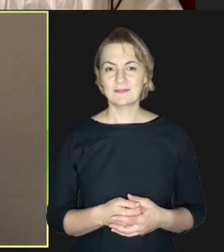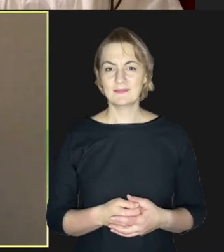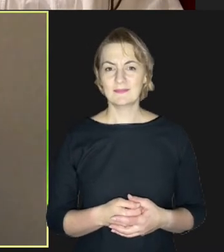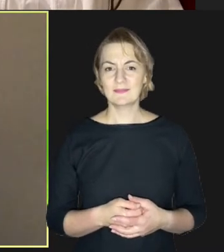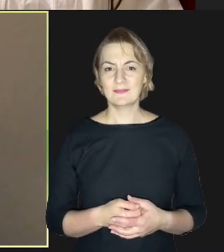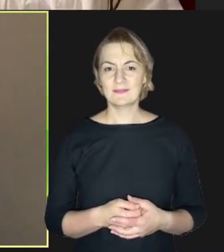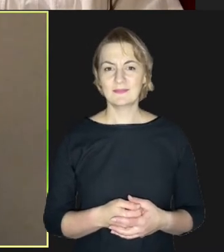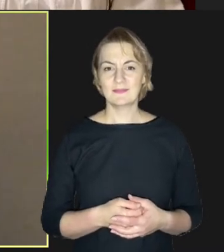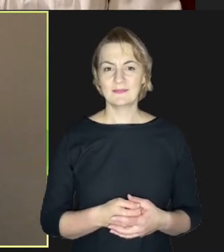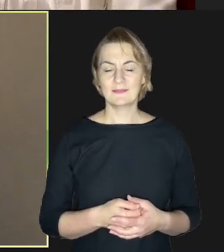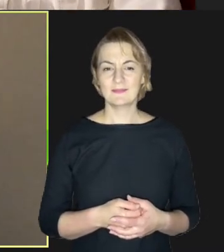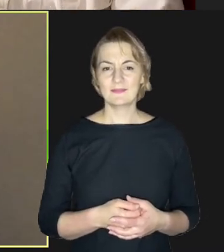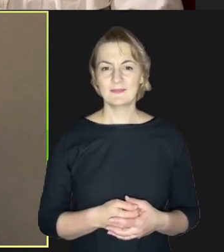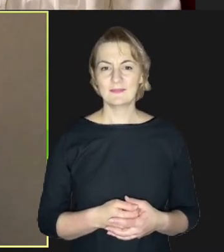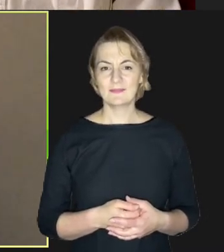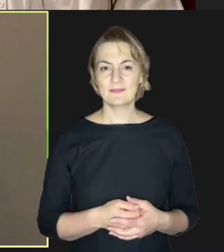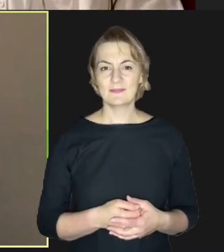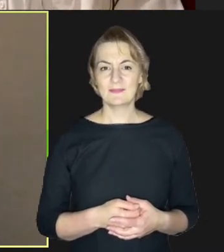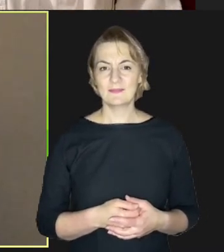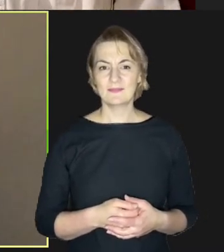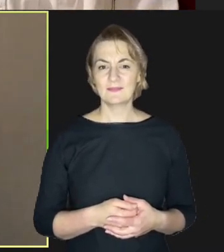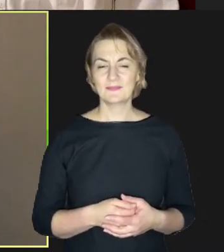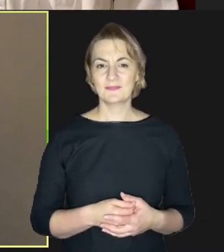to jest właściwie tam po prostu